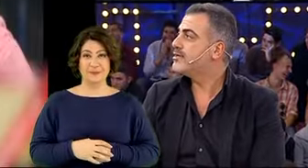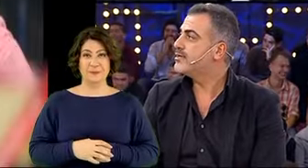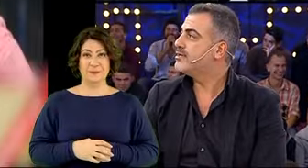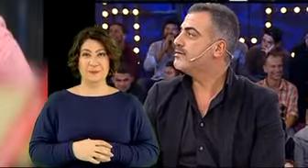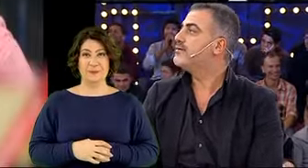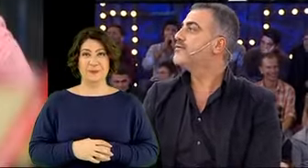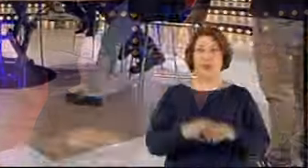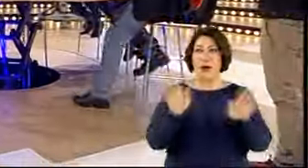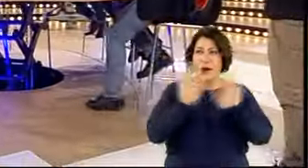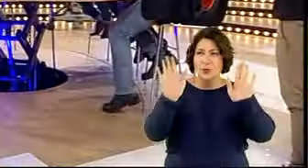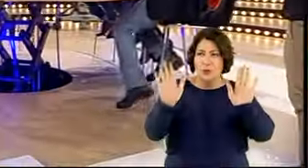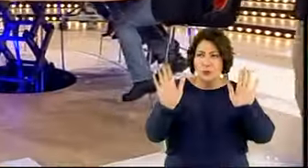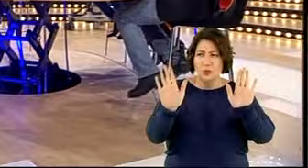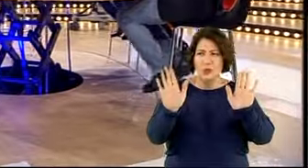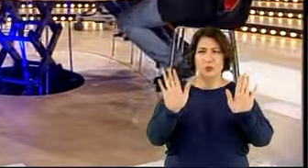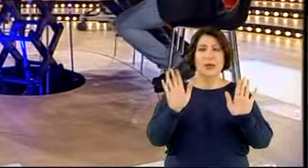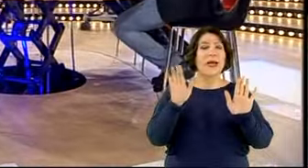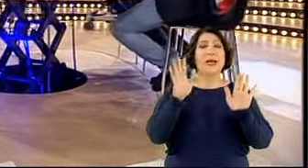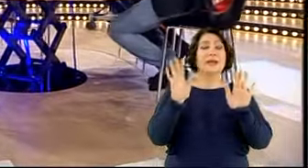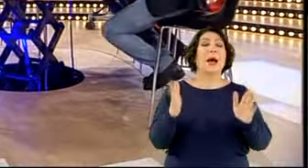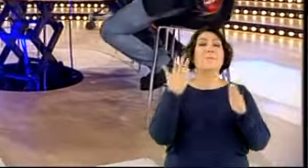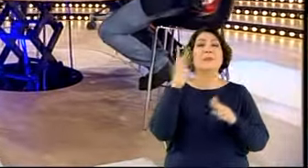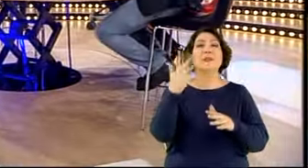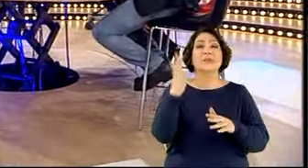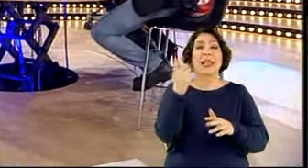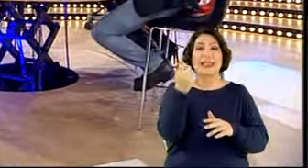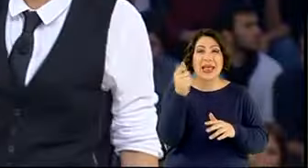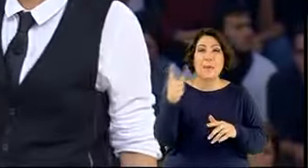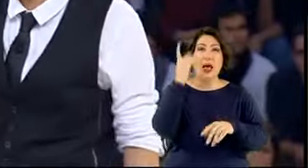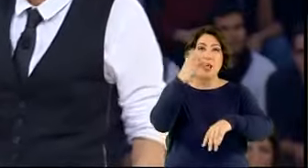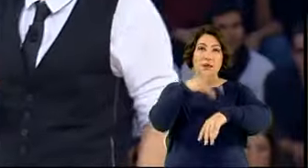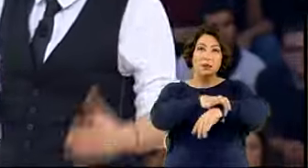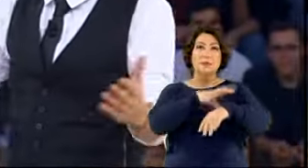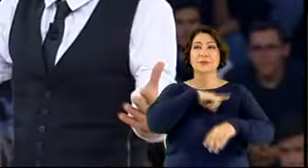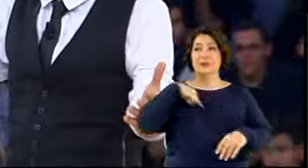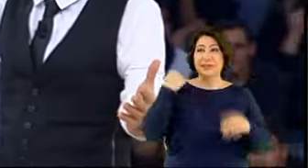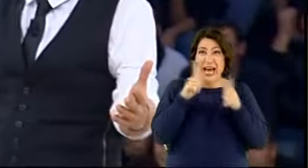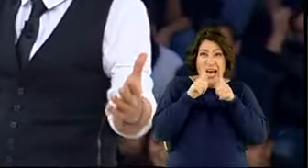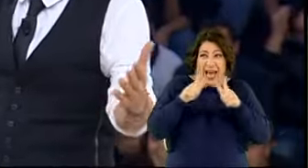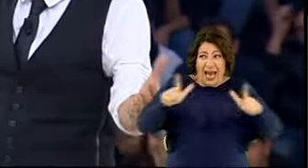Dur. Hayır dur gel gel. Ya şimdi değeri 5 bin liralık bir ziynet geliyor.